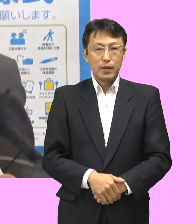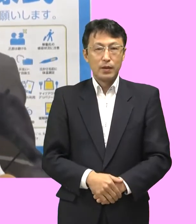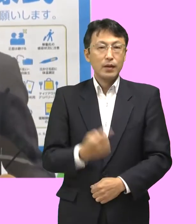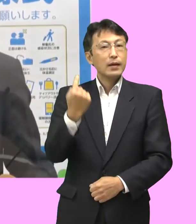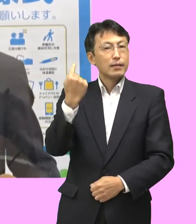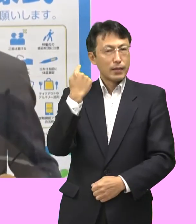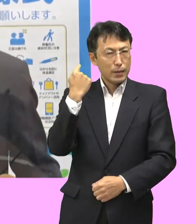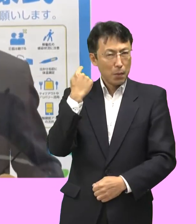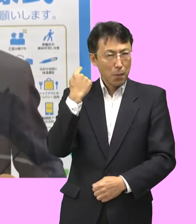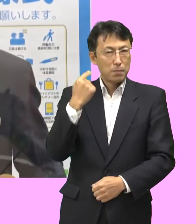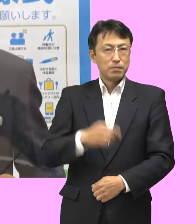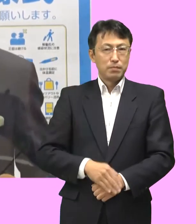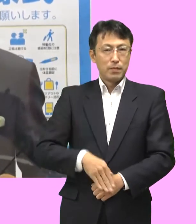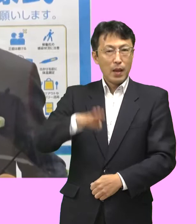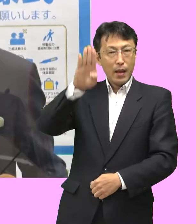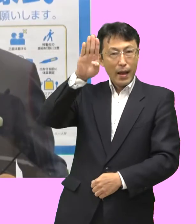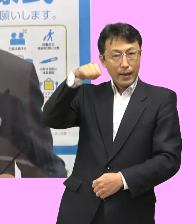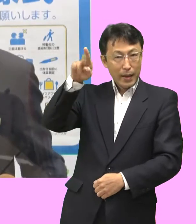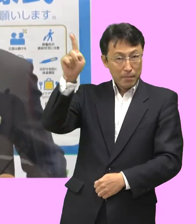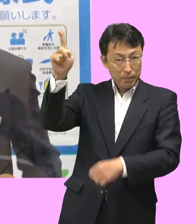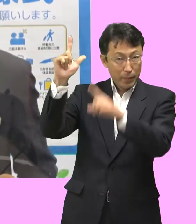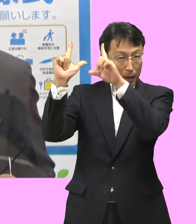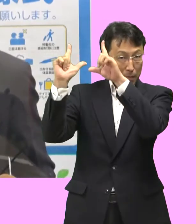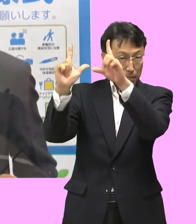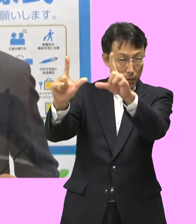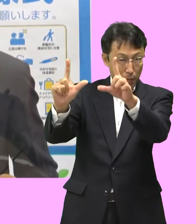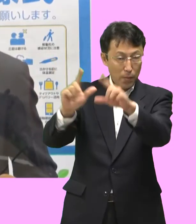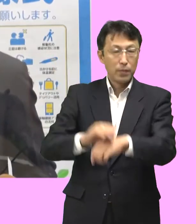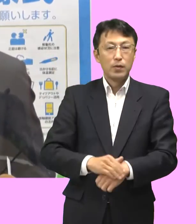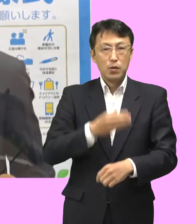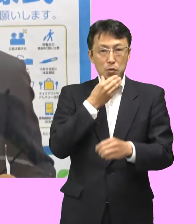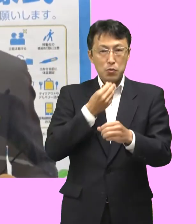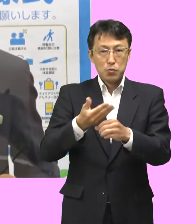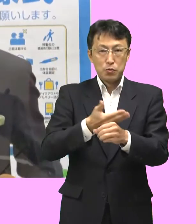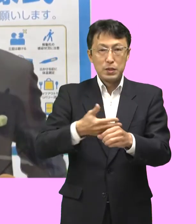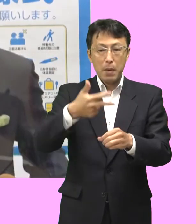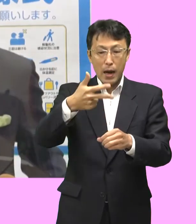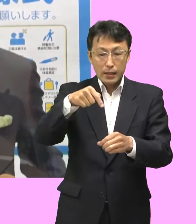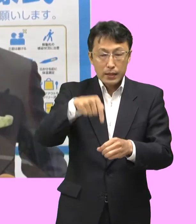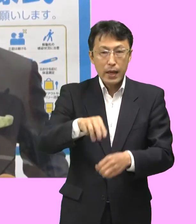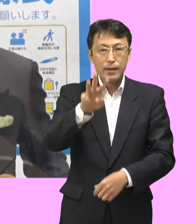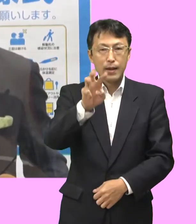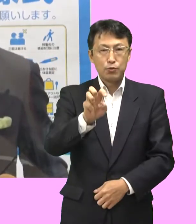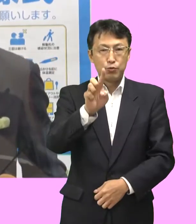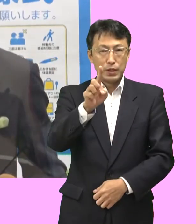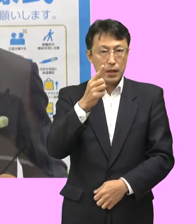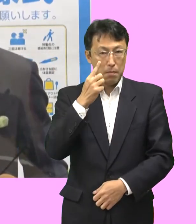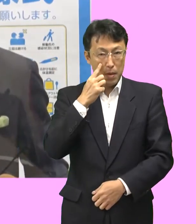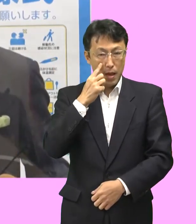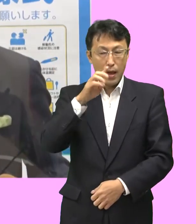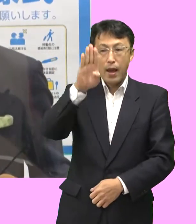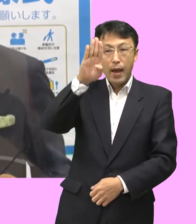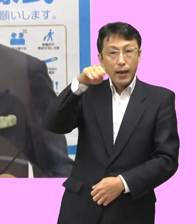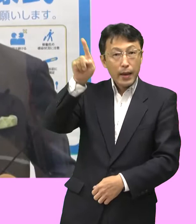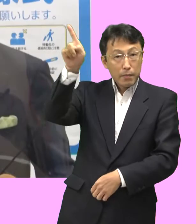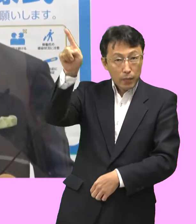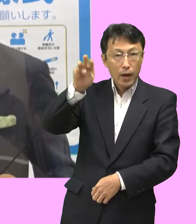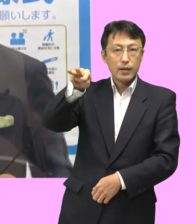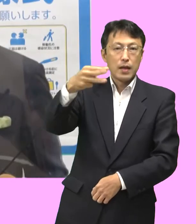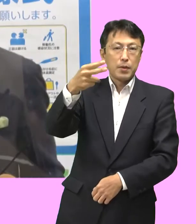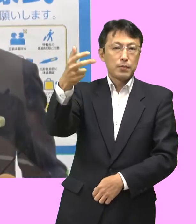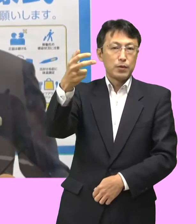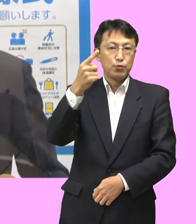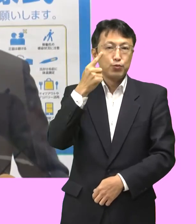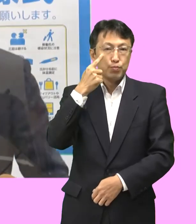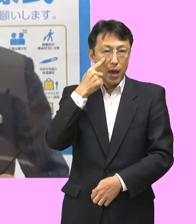日、県の方で、本市31例目、県では370例目の、